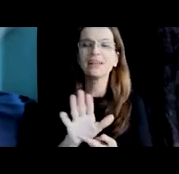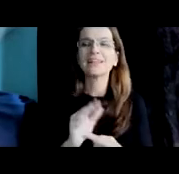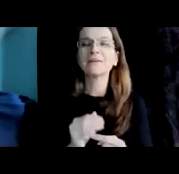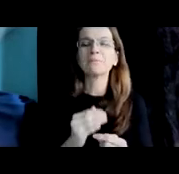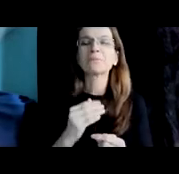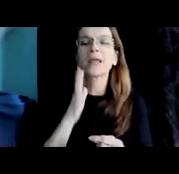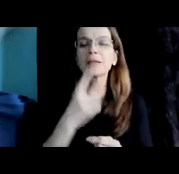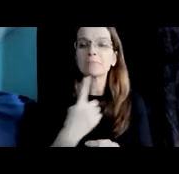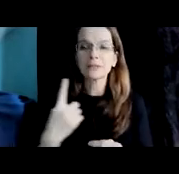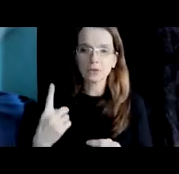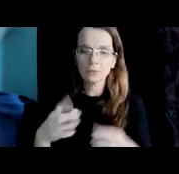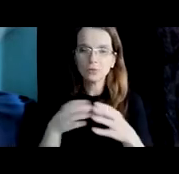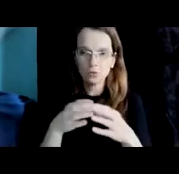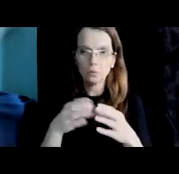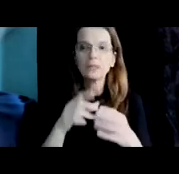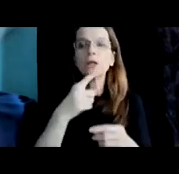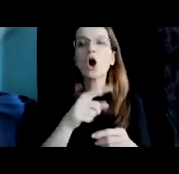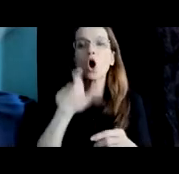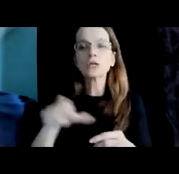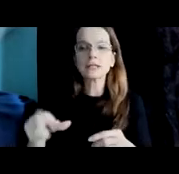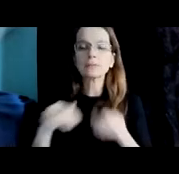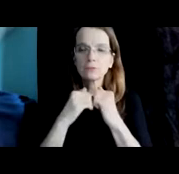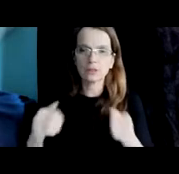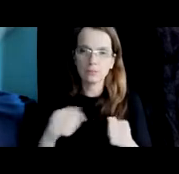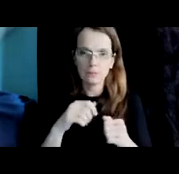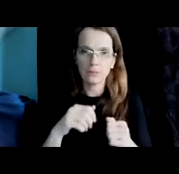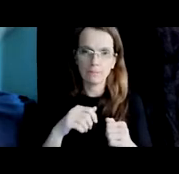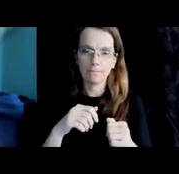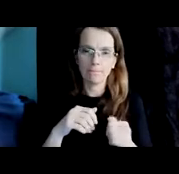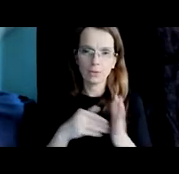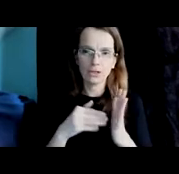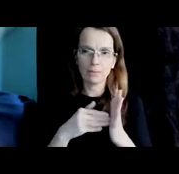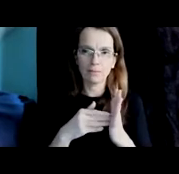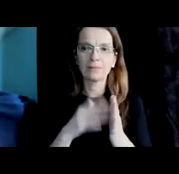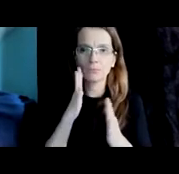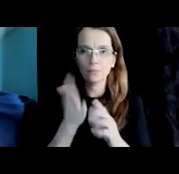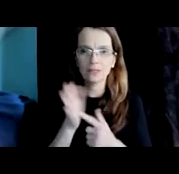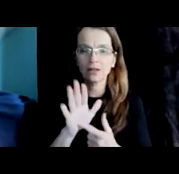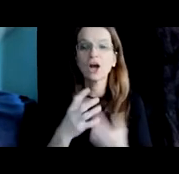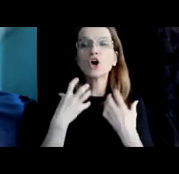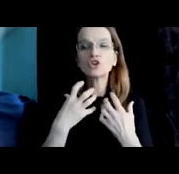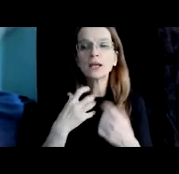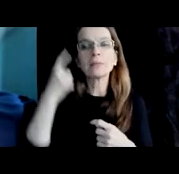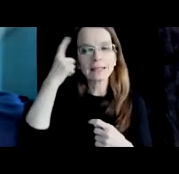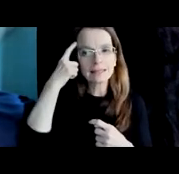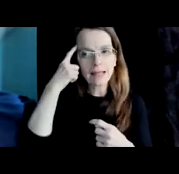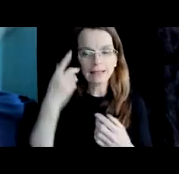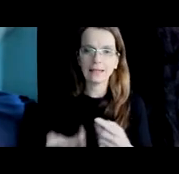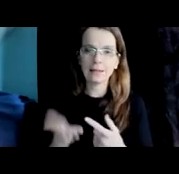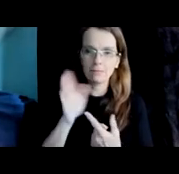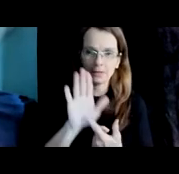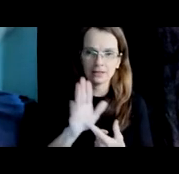predstavljajo posamezno skupino oseb s posebnimi potrebami. Želim, da vam bo znanje, posredovano v tej